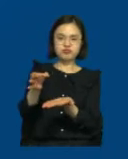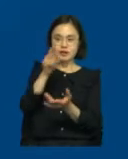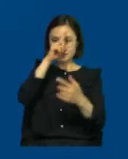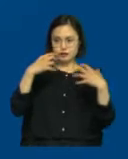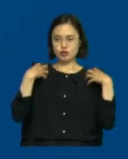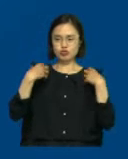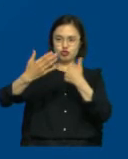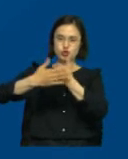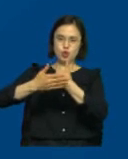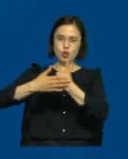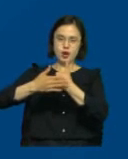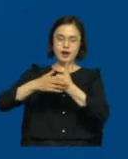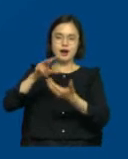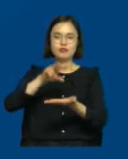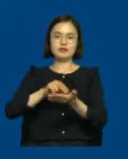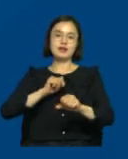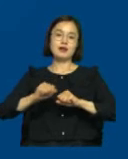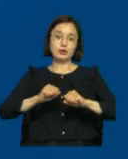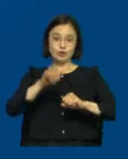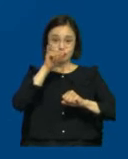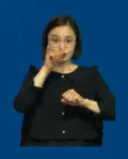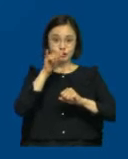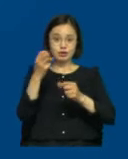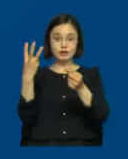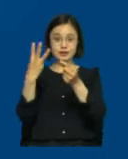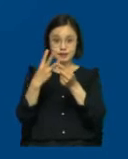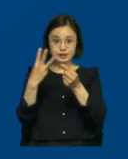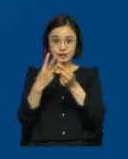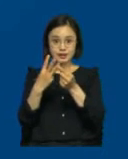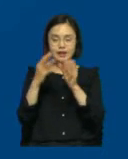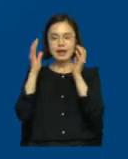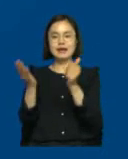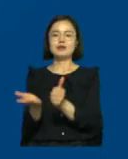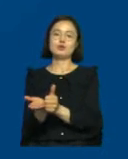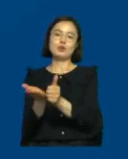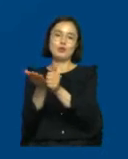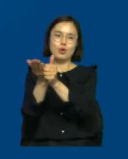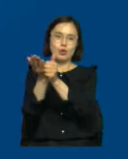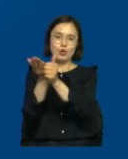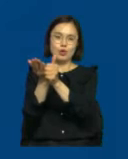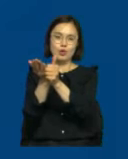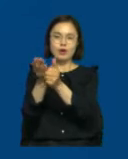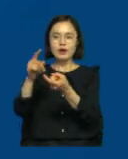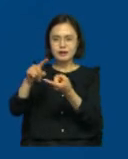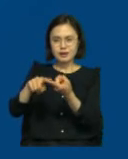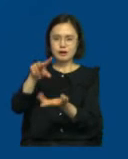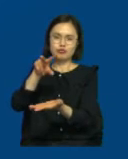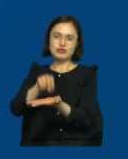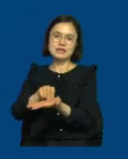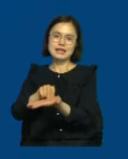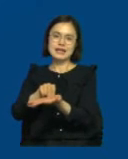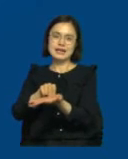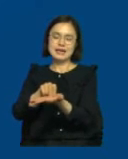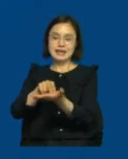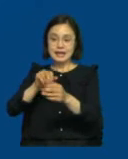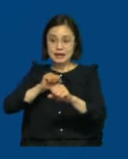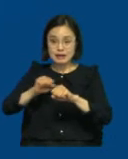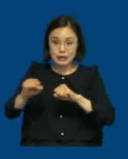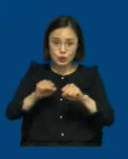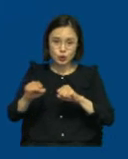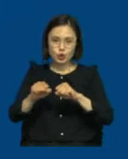했습니다 셋째 돌봄의 완전한 해결이 입니다 임기중 보육의 완전한 00 책임제 를 실현하겠다는